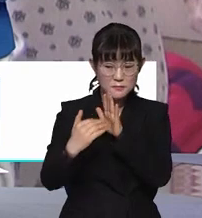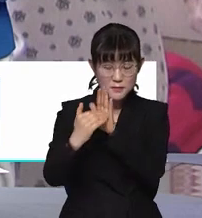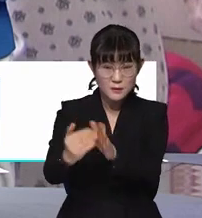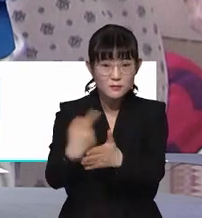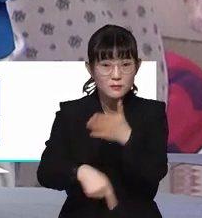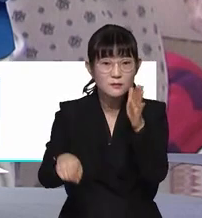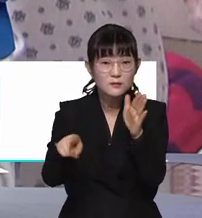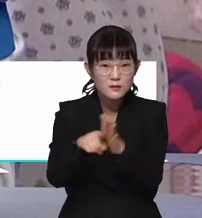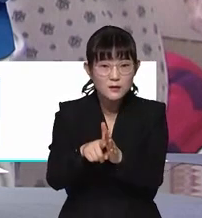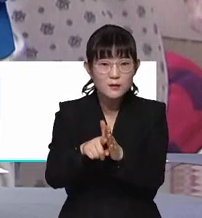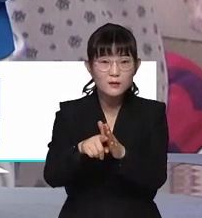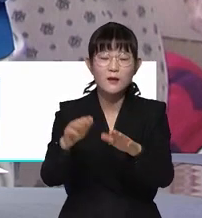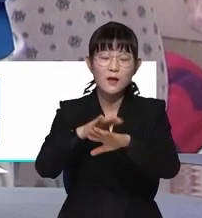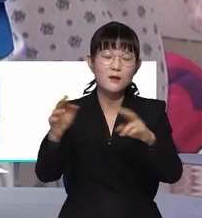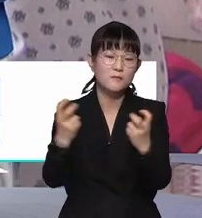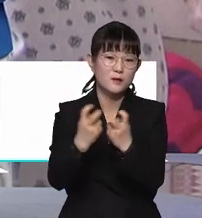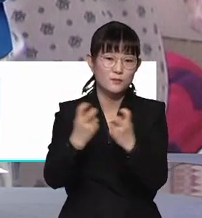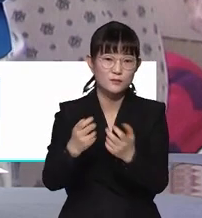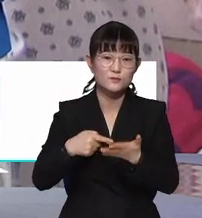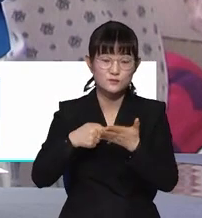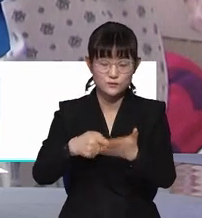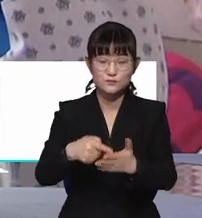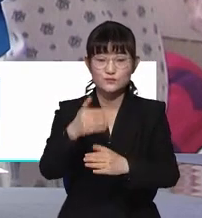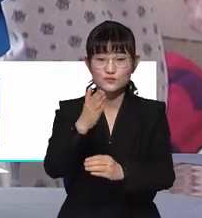대책들도 추진됩니다 정경원